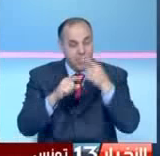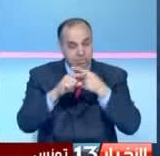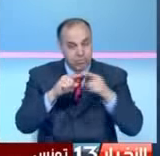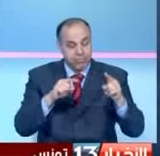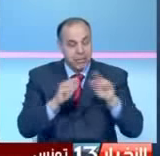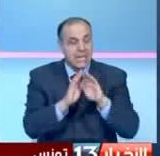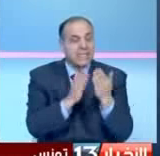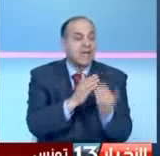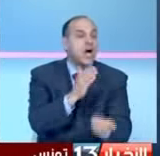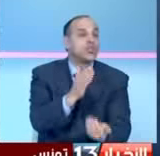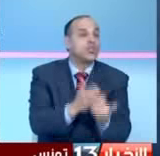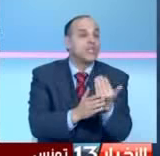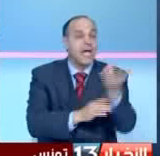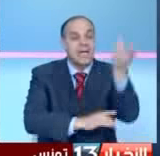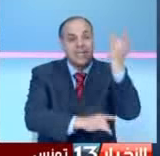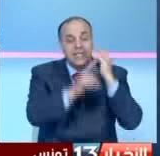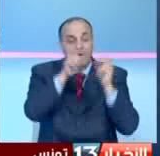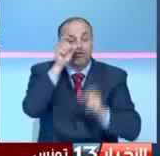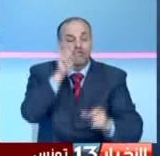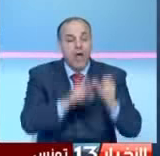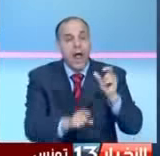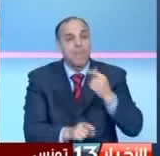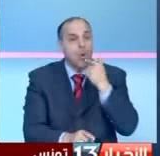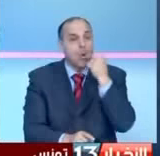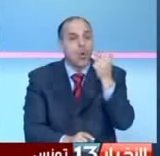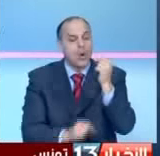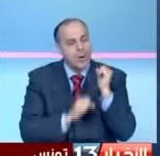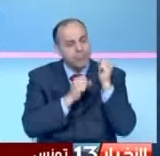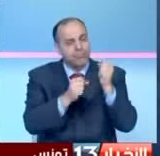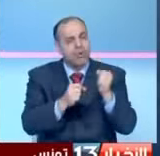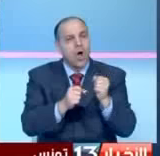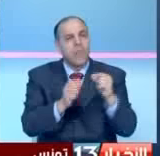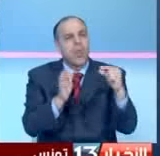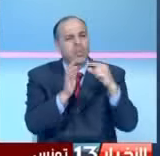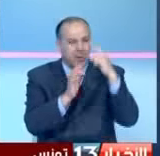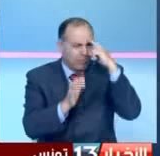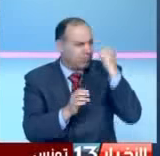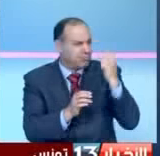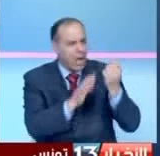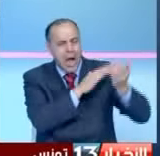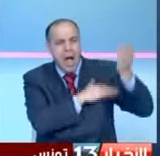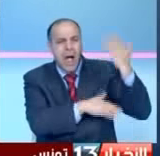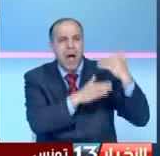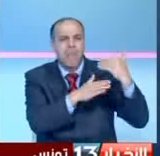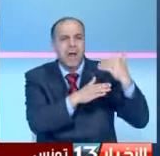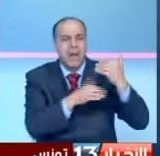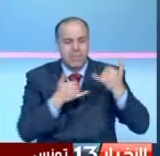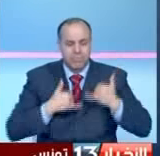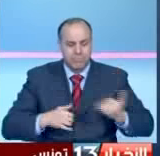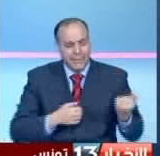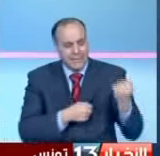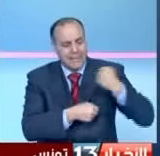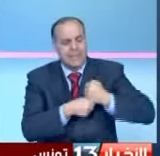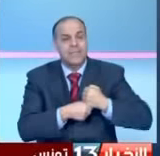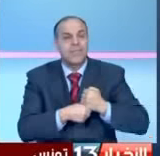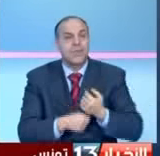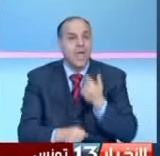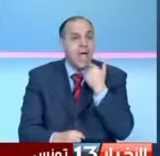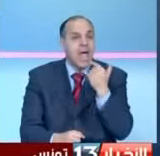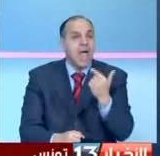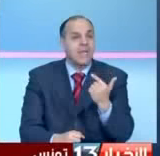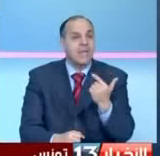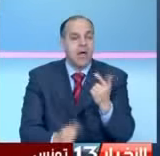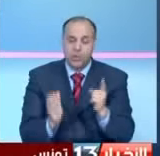خطت صفحة جديدة في تاريخ شعب أطاح بنظام حكم ديكتاتوري ليمضي في خيار مجلس تأسيسي